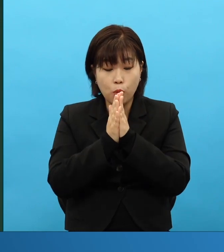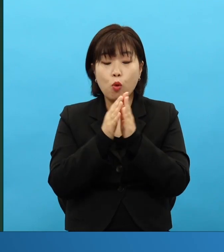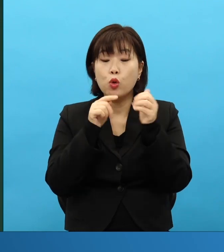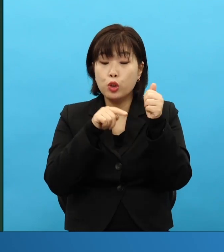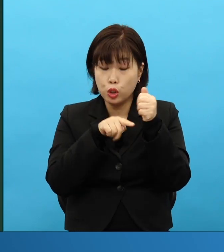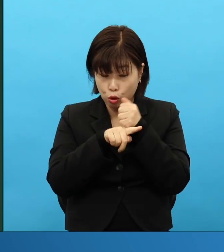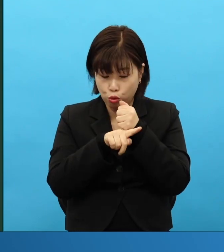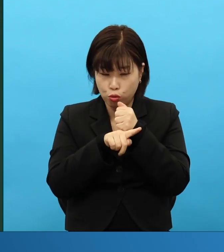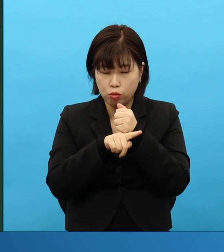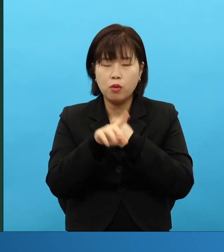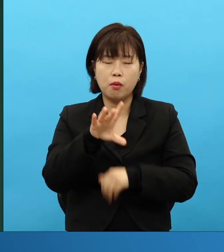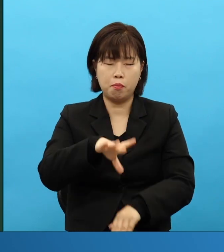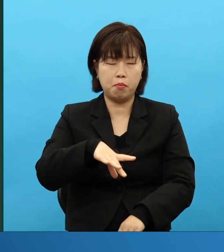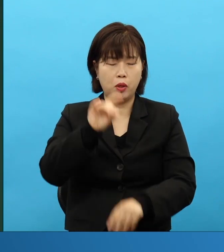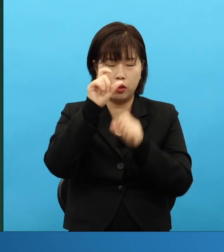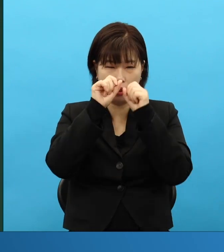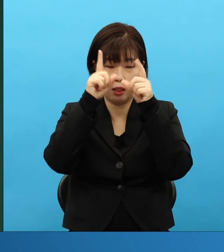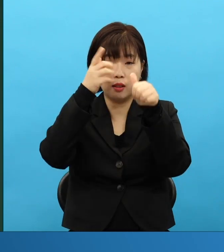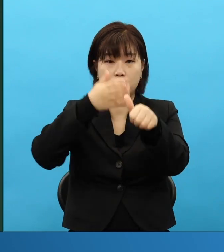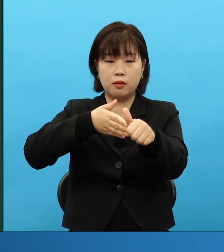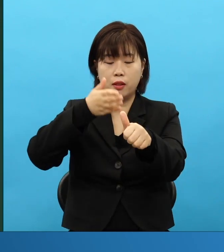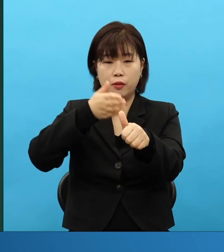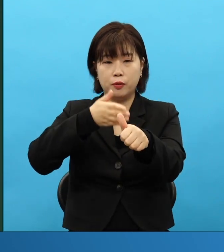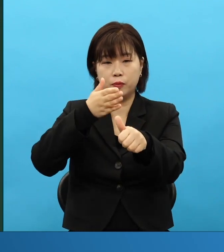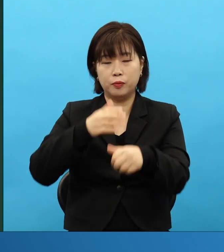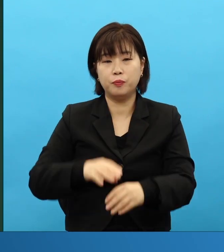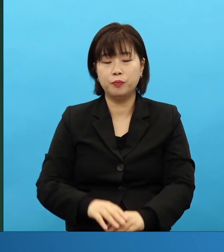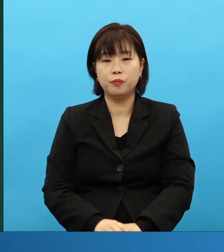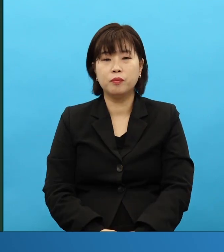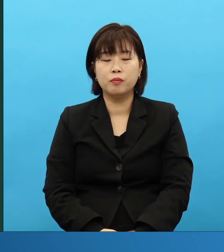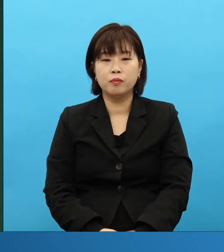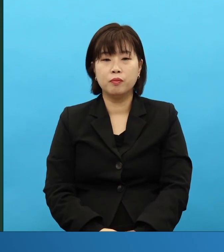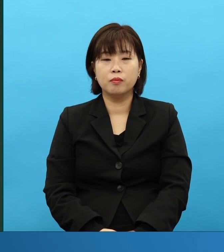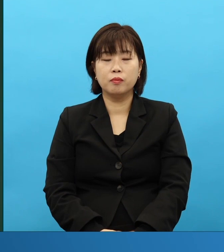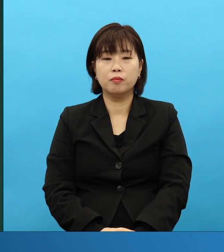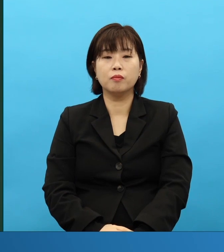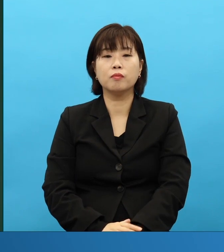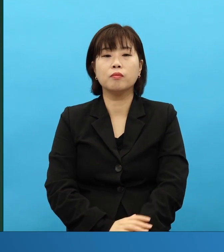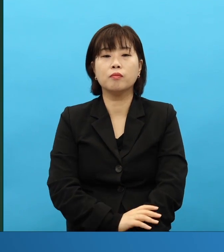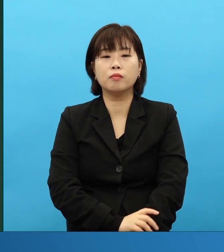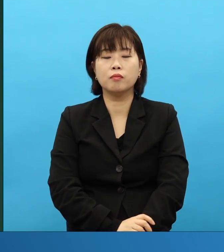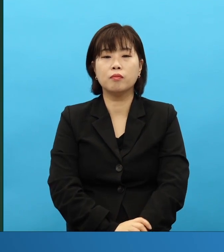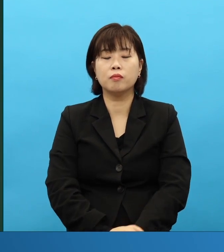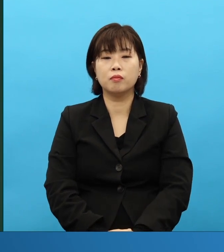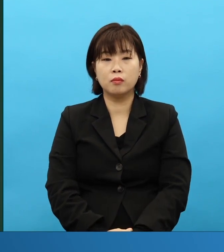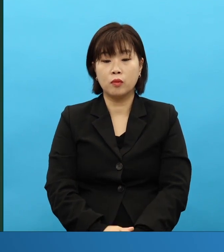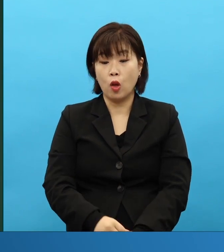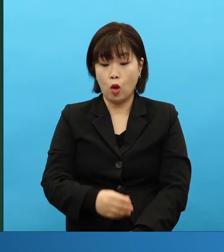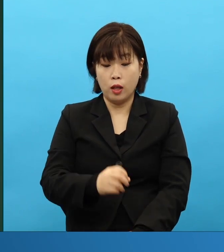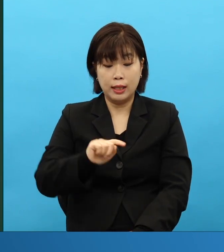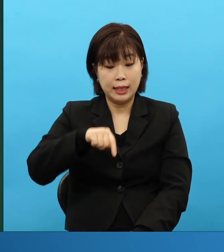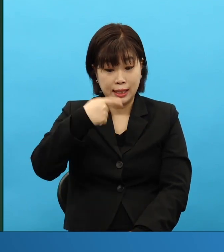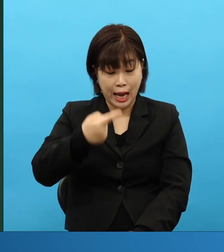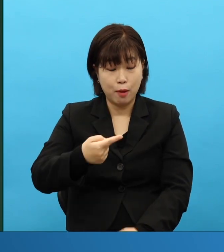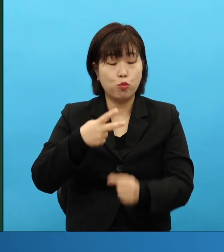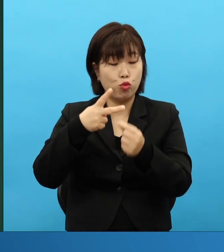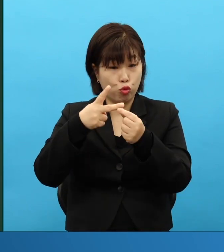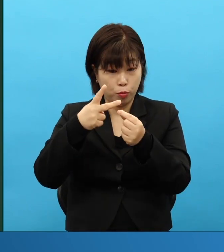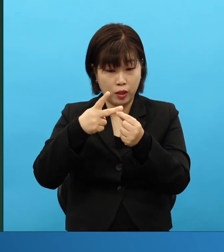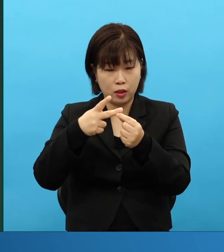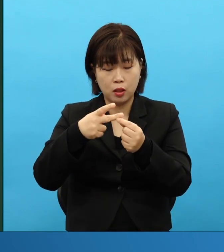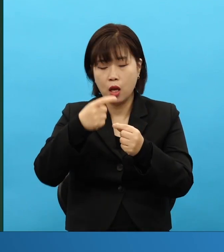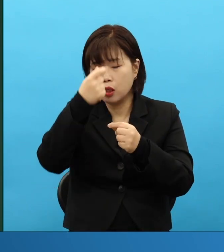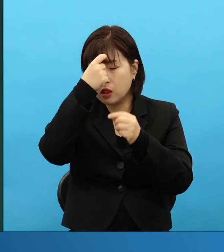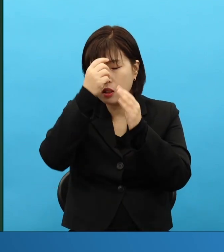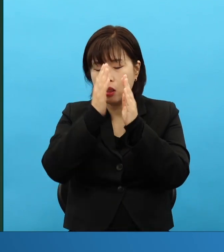그러면 해야 되느냐? and then how to pray, 그러면 무슨 내용을 해야 되느냐? and with what content they should pray.